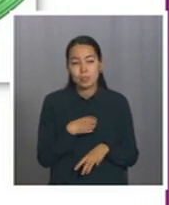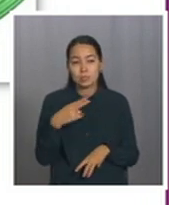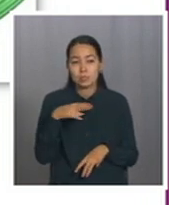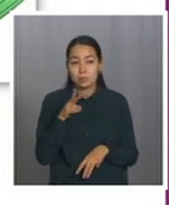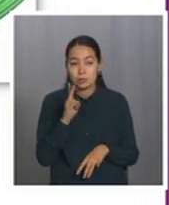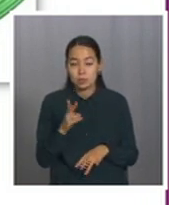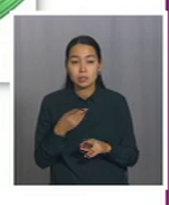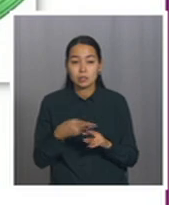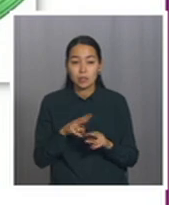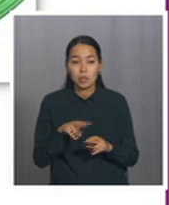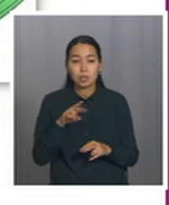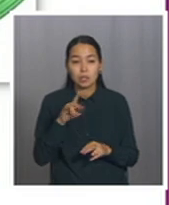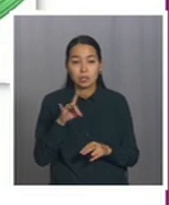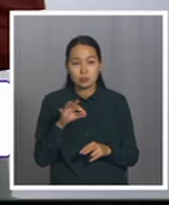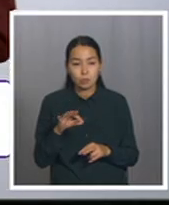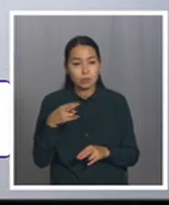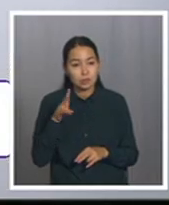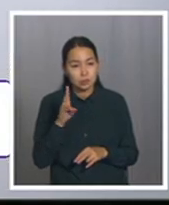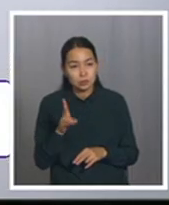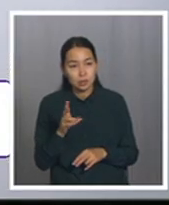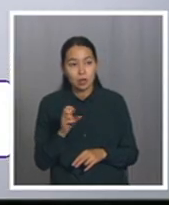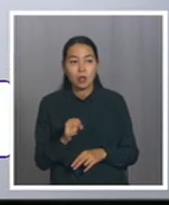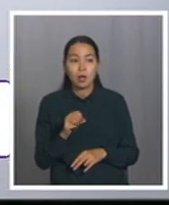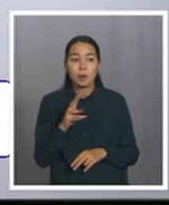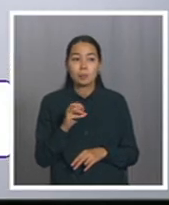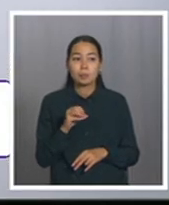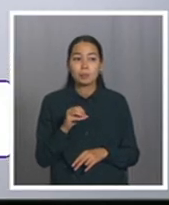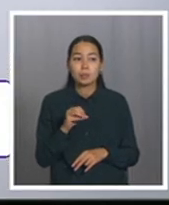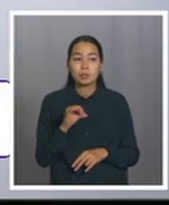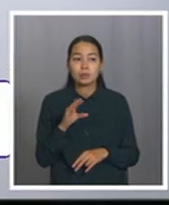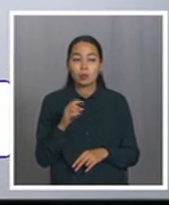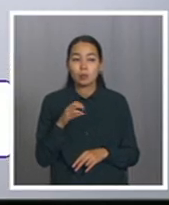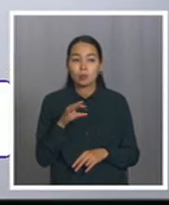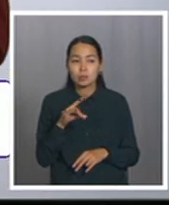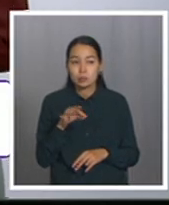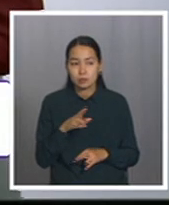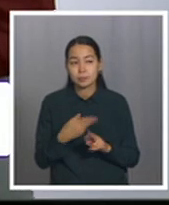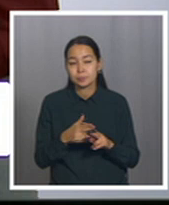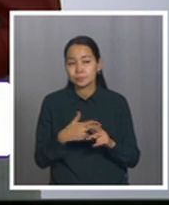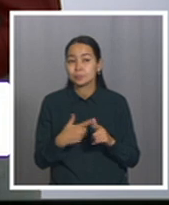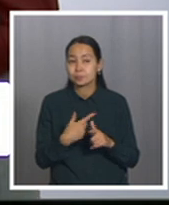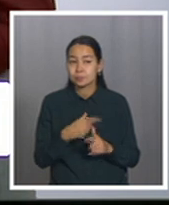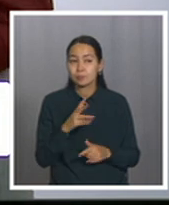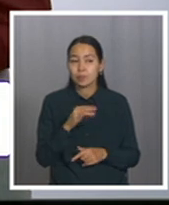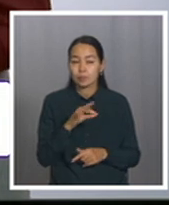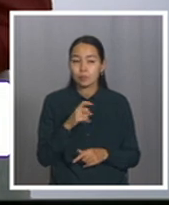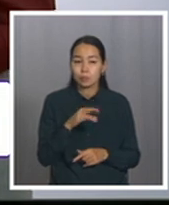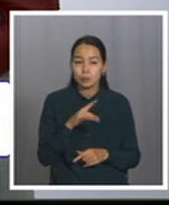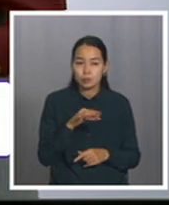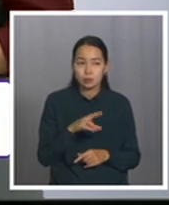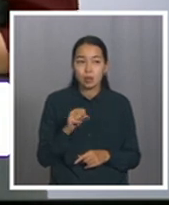Ол ядролық ДНК деп аталады. Ал митохондрияда болатын ДНК митохондриялық, Al plastiklerde bolatın